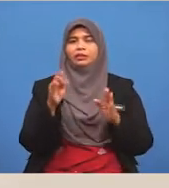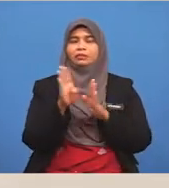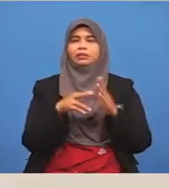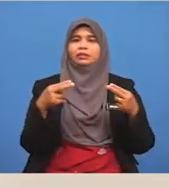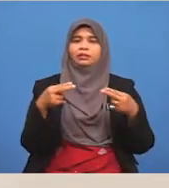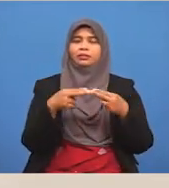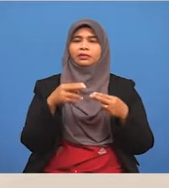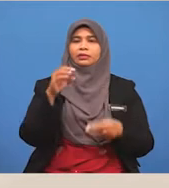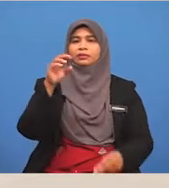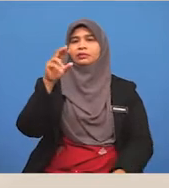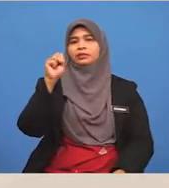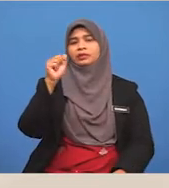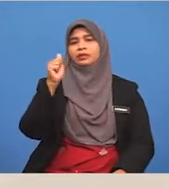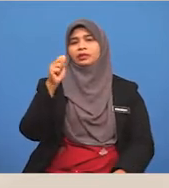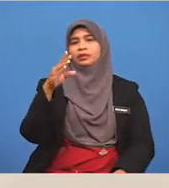Ustaz menunggu jawapan anda.